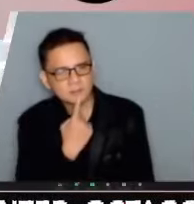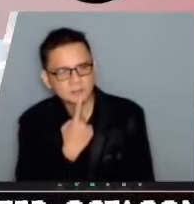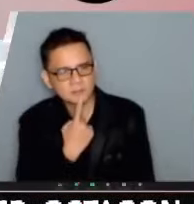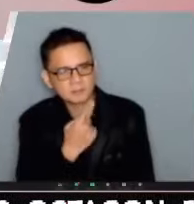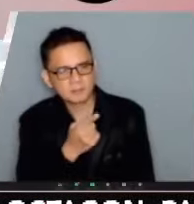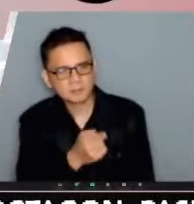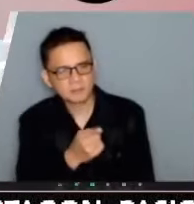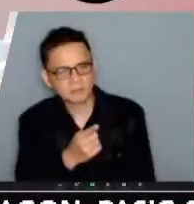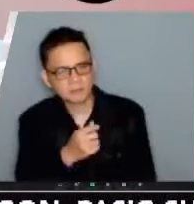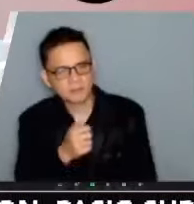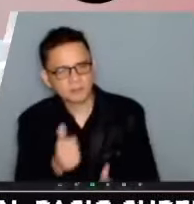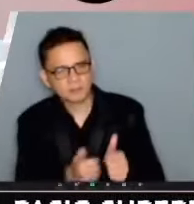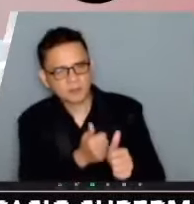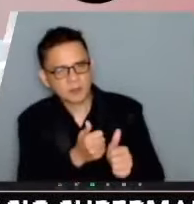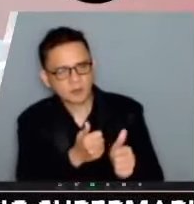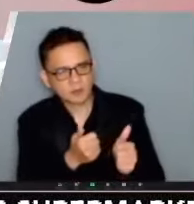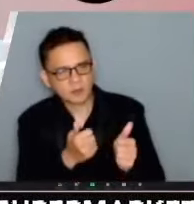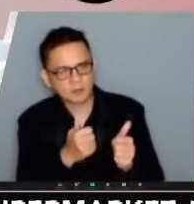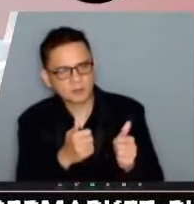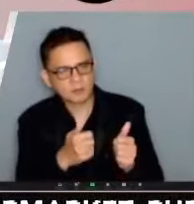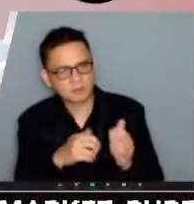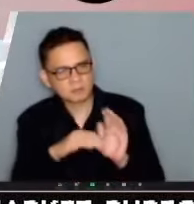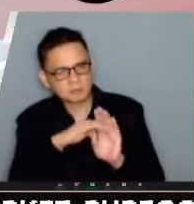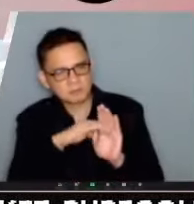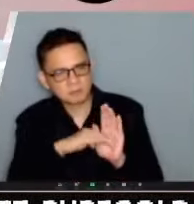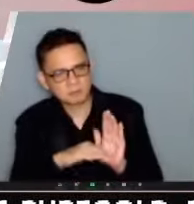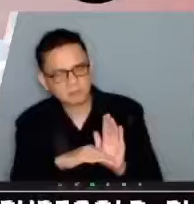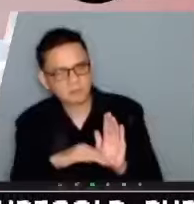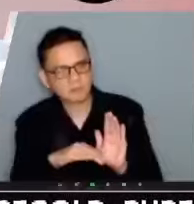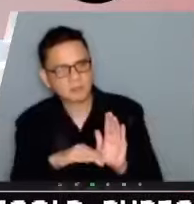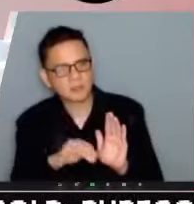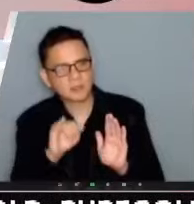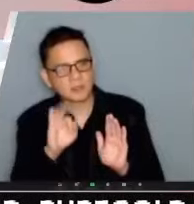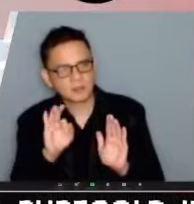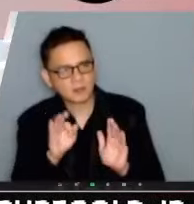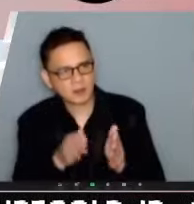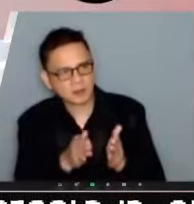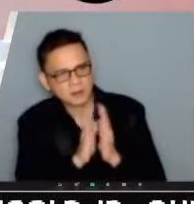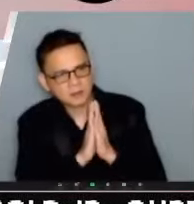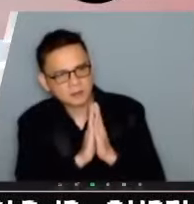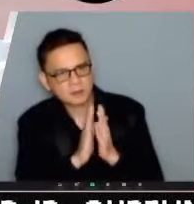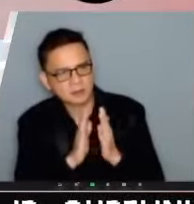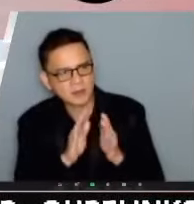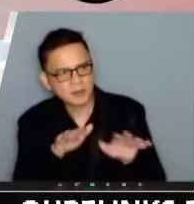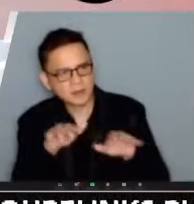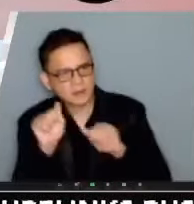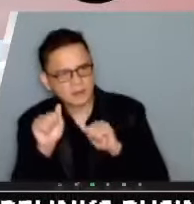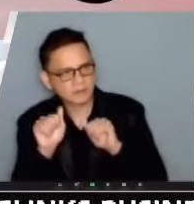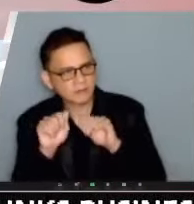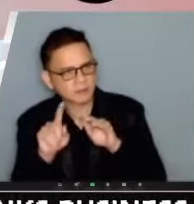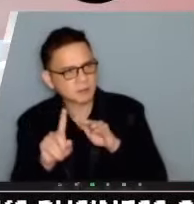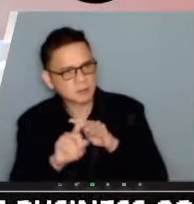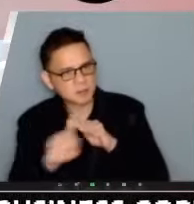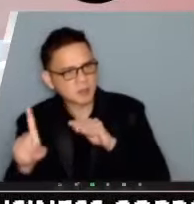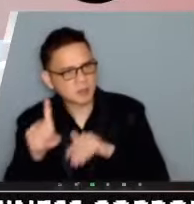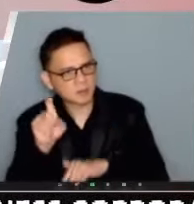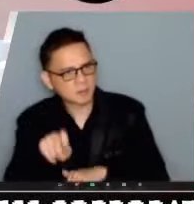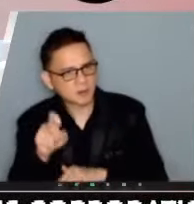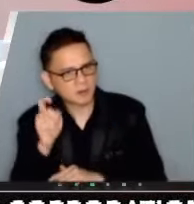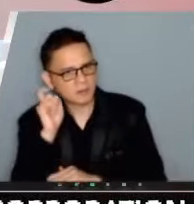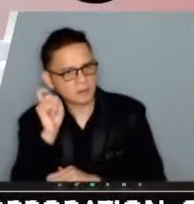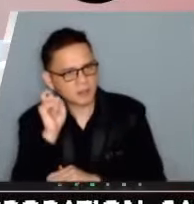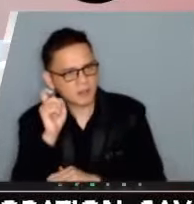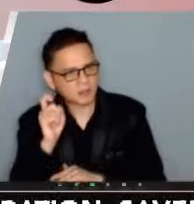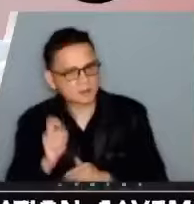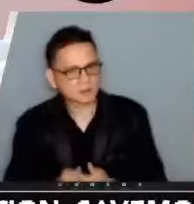Kasi 2 milyong Pilipino sa region, ayaw natin na tumawag ang luwag ito. Sa Israel po, wala ngayong gusto nang umuwi dahil alam